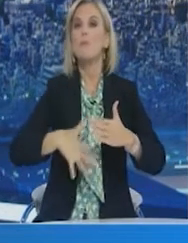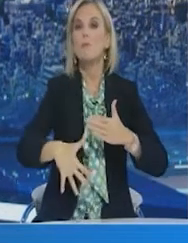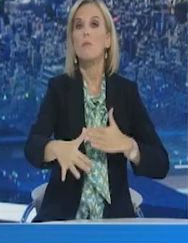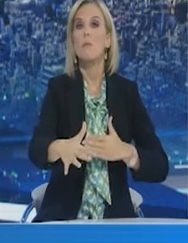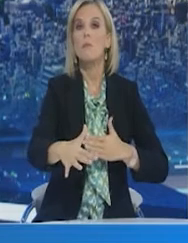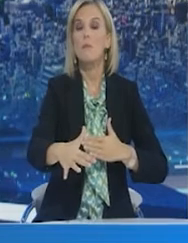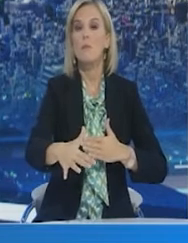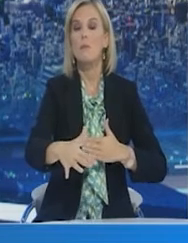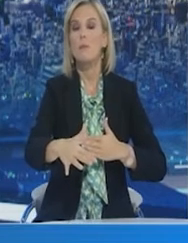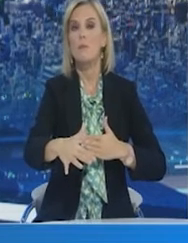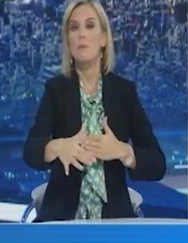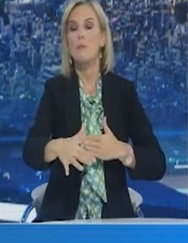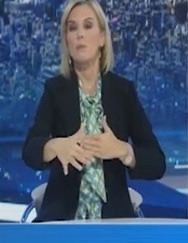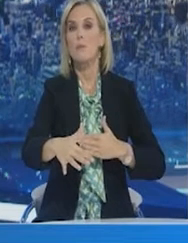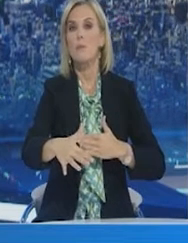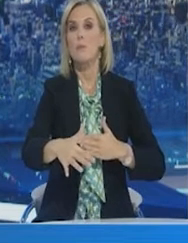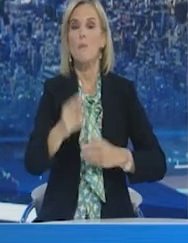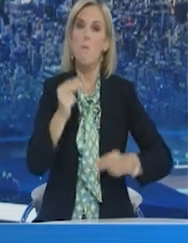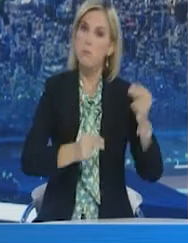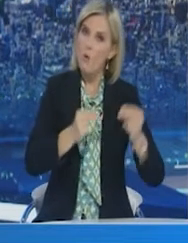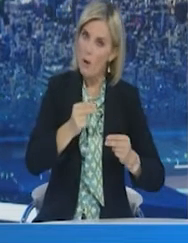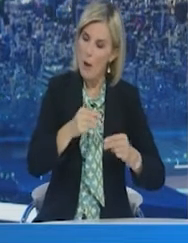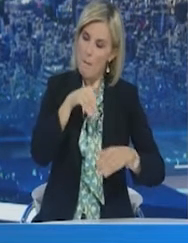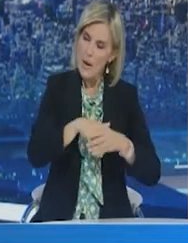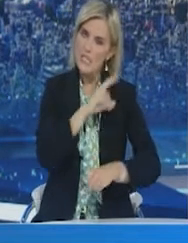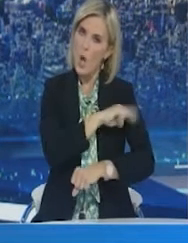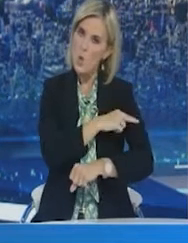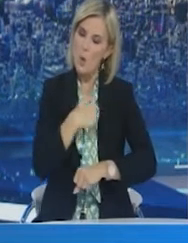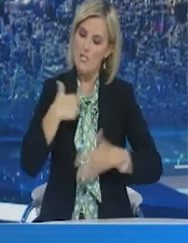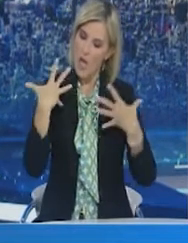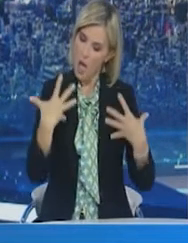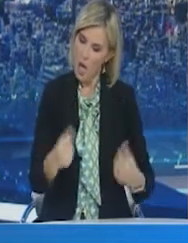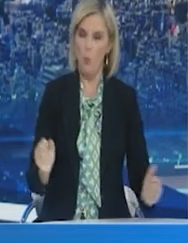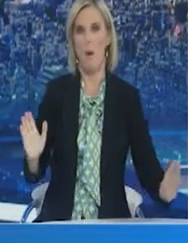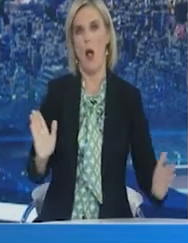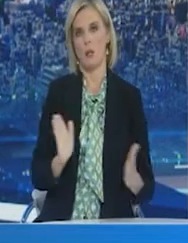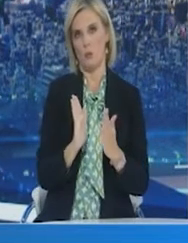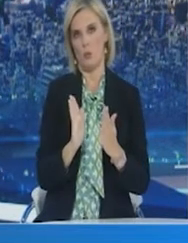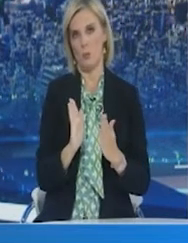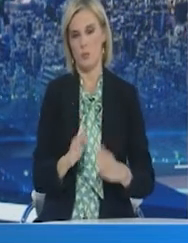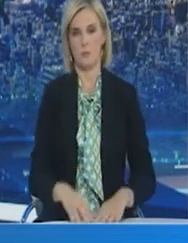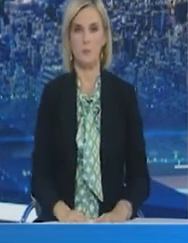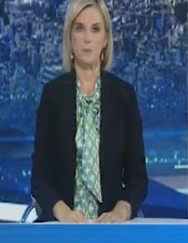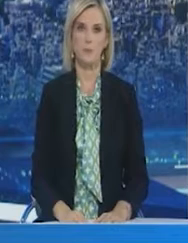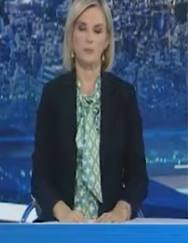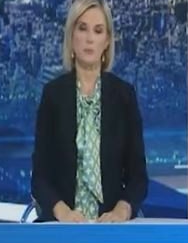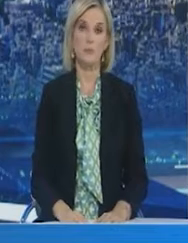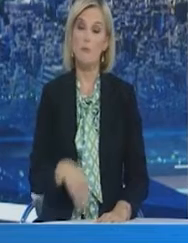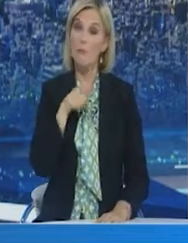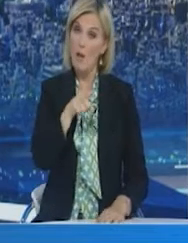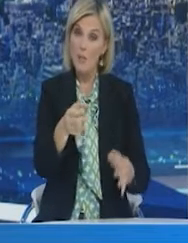όποιες δυσλειτουργίες προκύψουν στο σύστημα υγείας. Είπα και πριν ότι το μέτρο αυτό αφορά τους